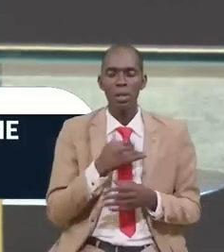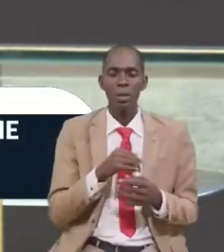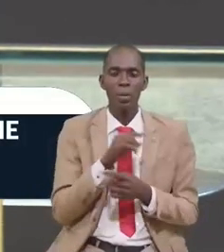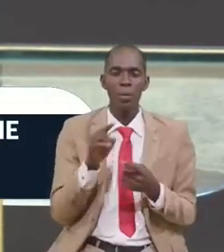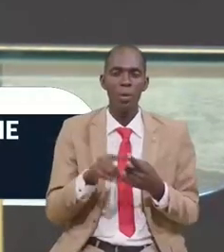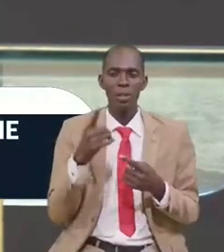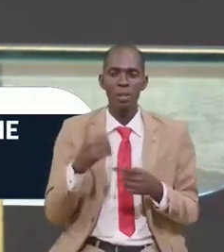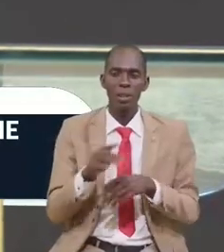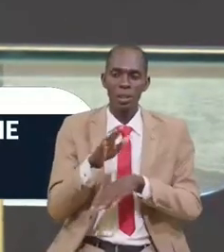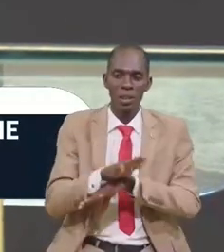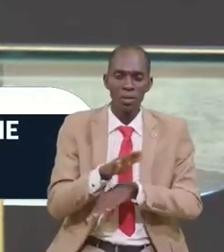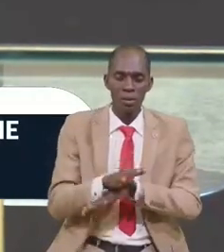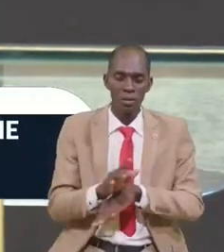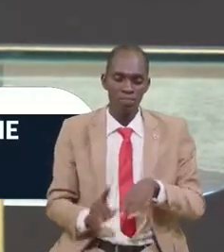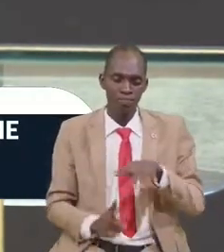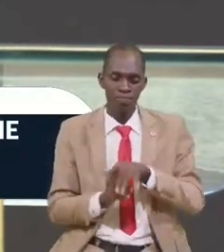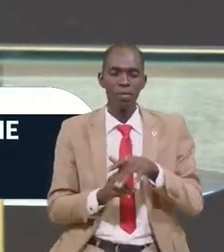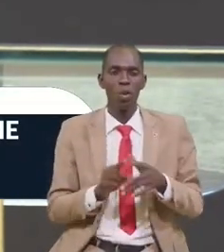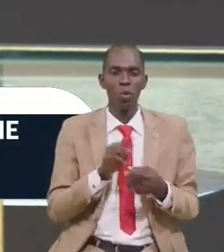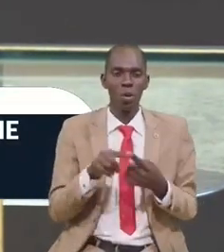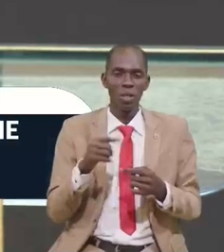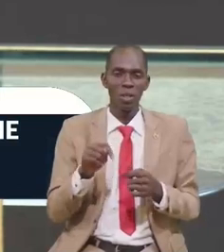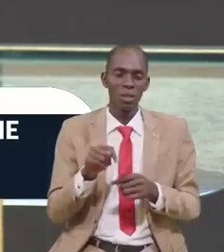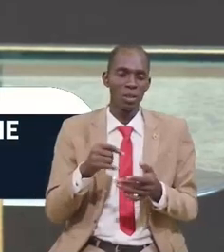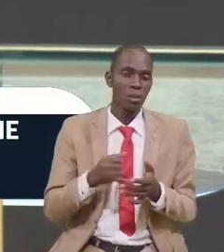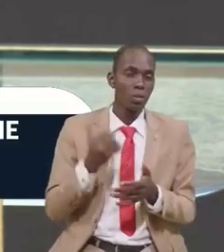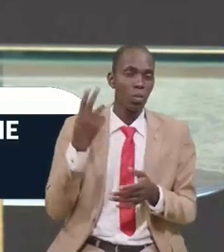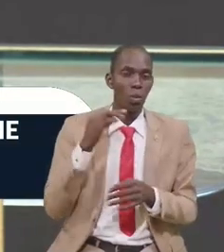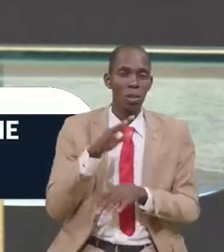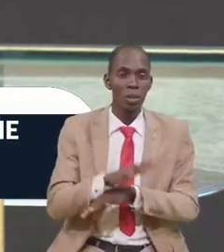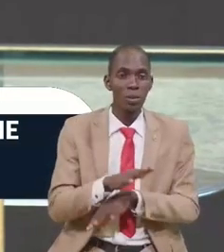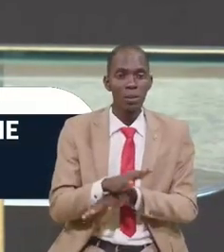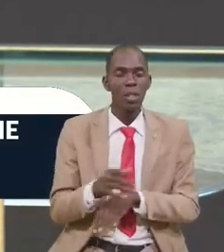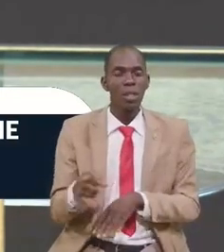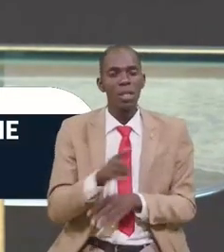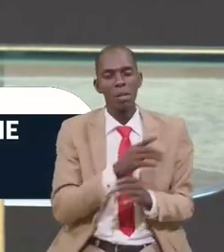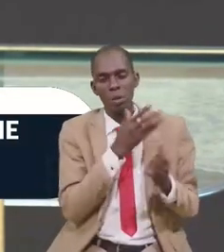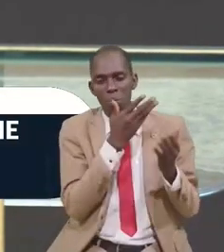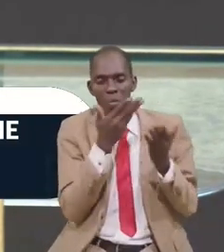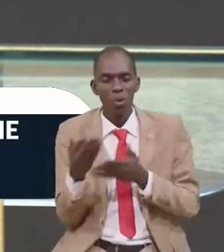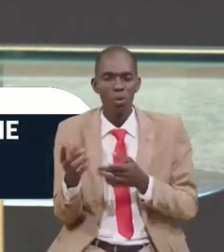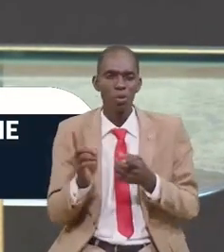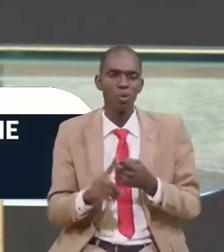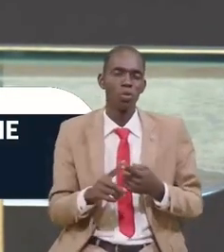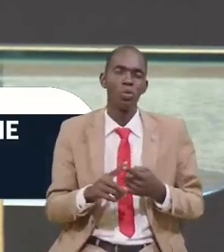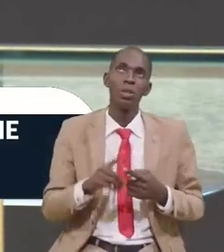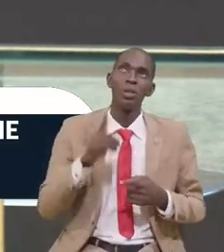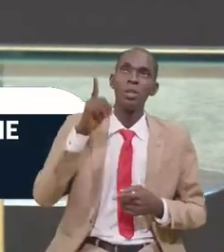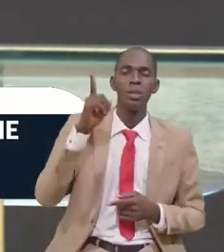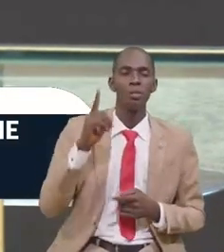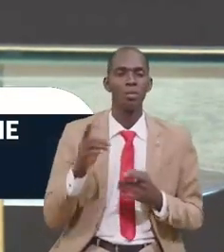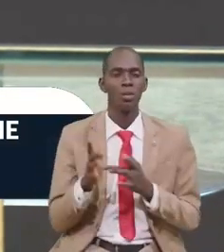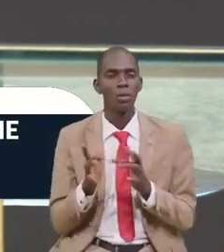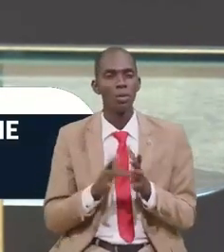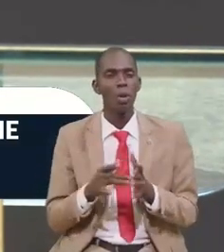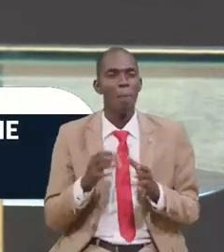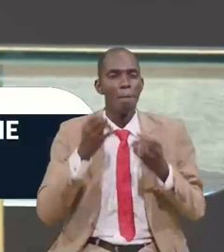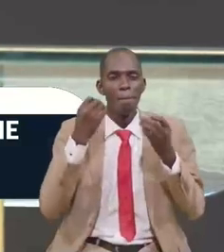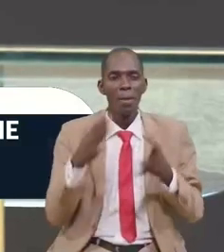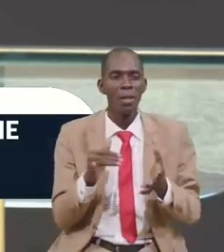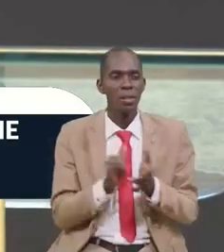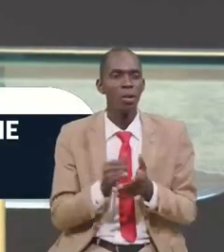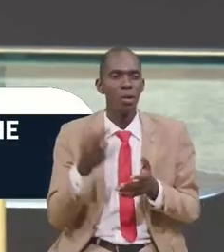Le soir, on amena auprès de Jésus plusieurs démoniaques. Il